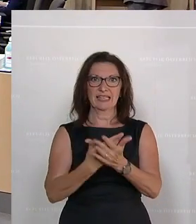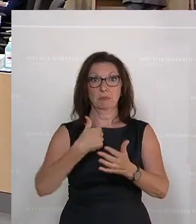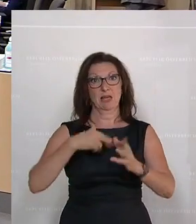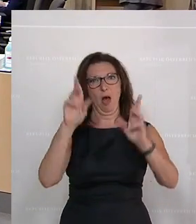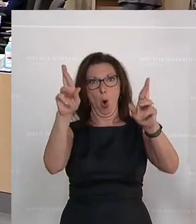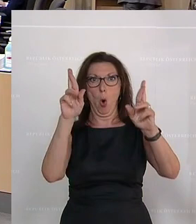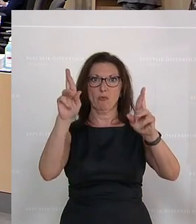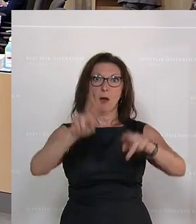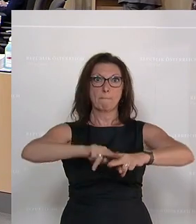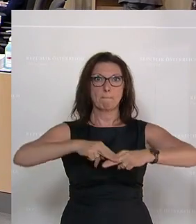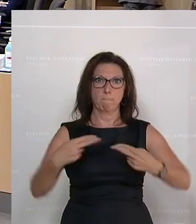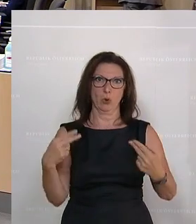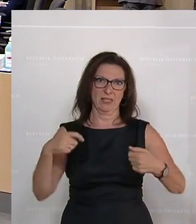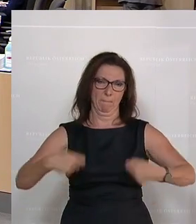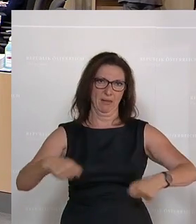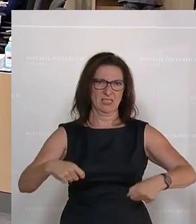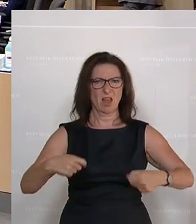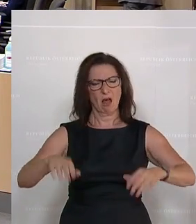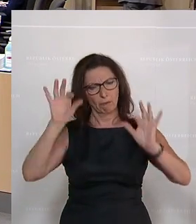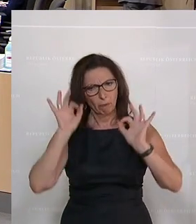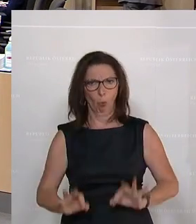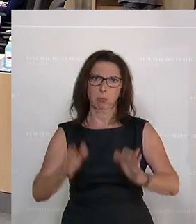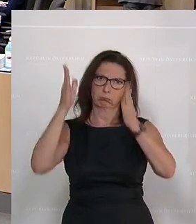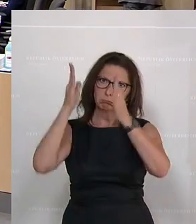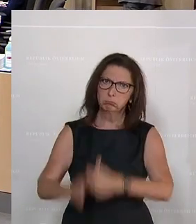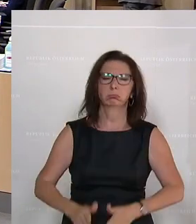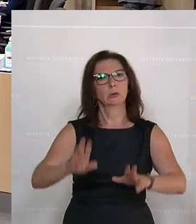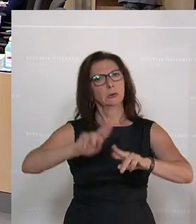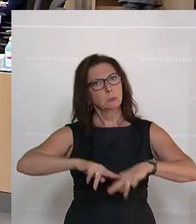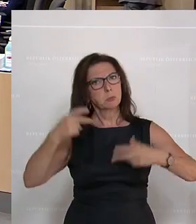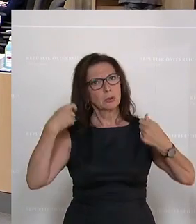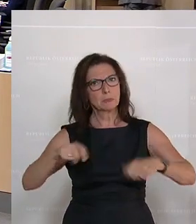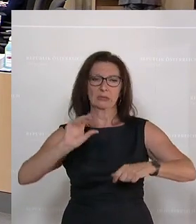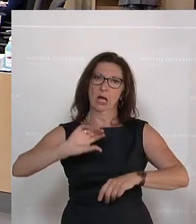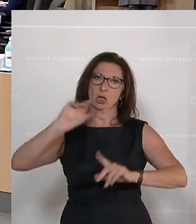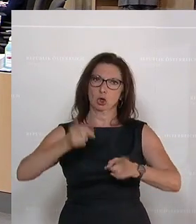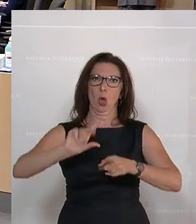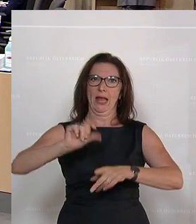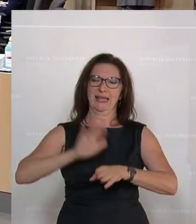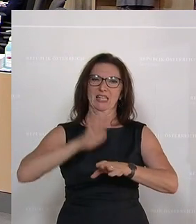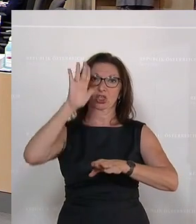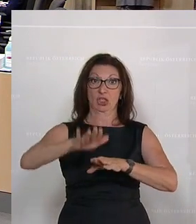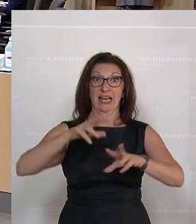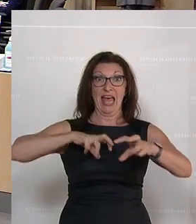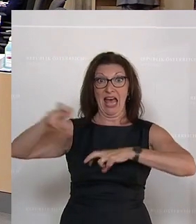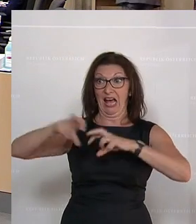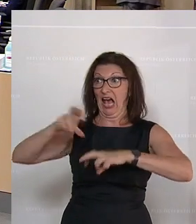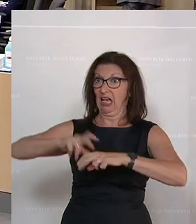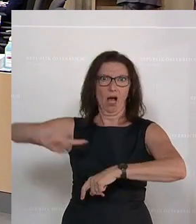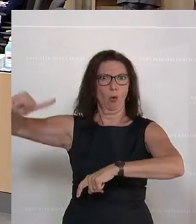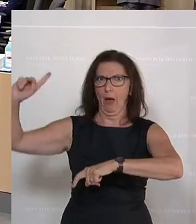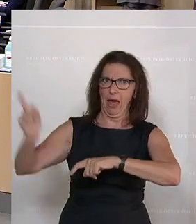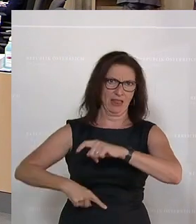auf einen bundespräsidenten auf entscheiden bundespräsidenten der als ersten schritt eines macht diese regierung zu entlassen